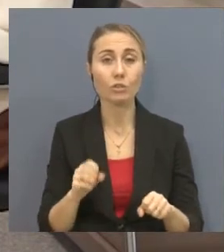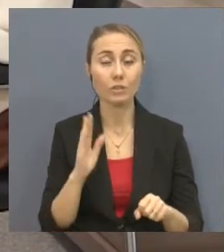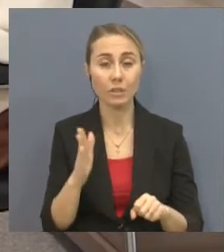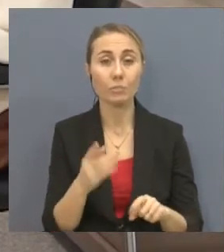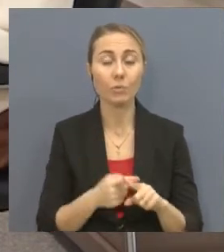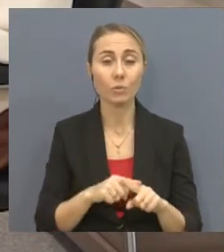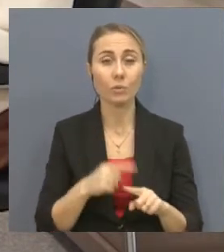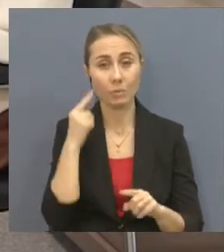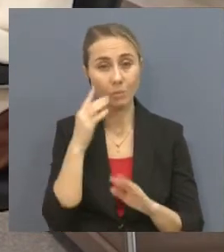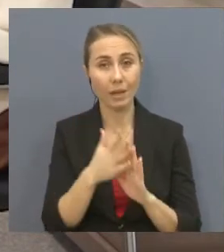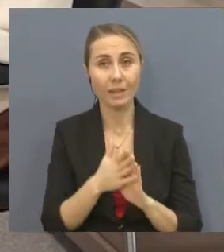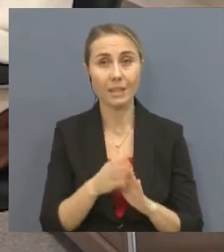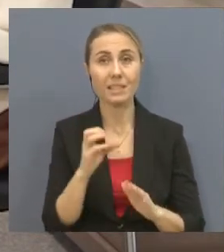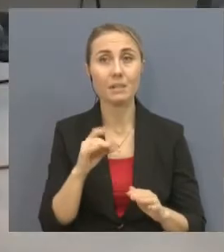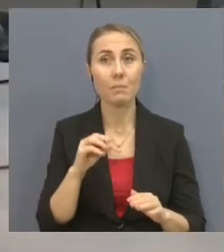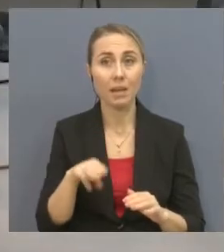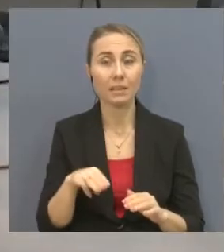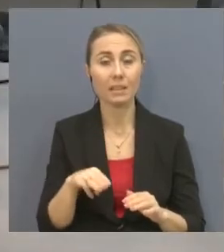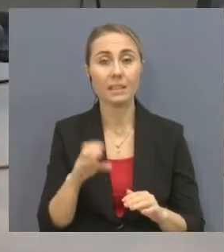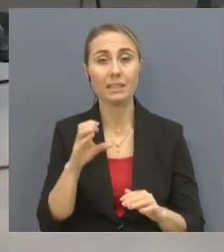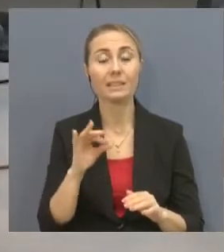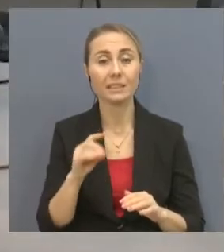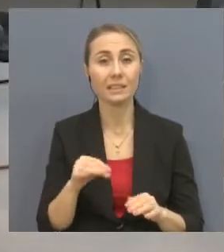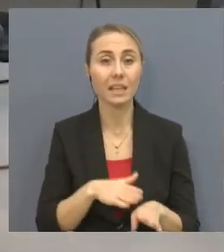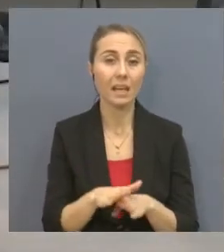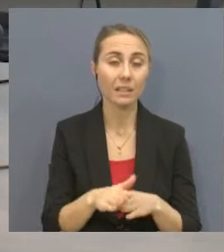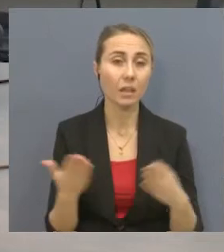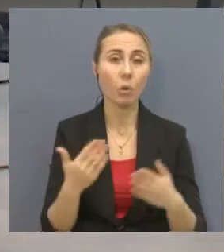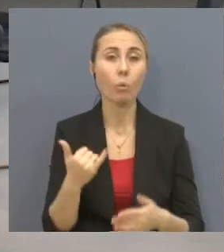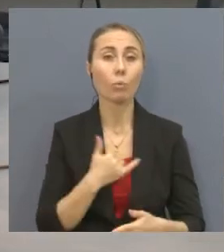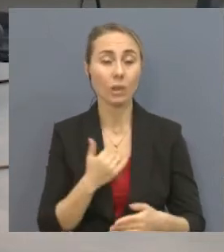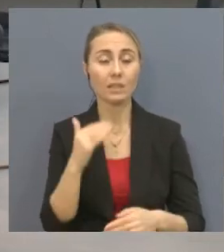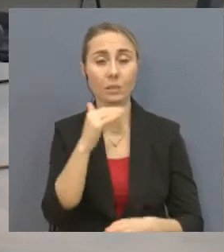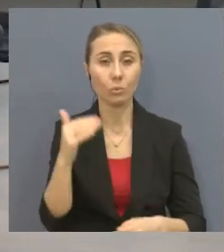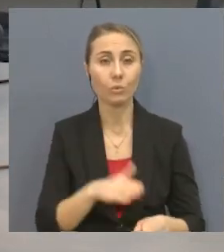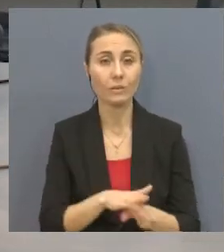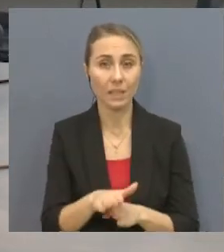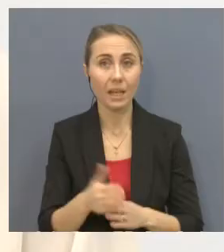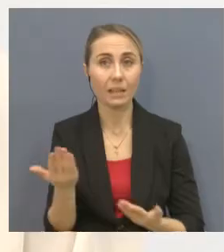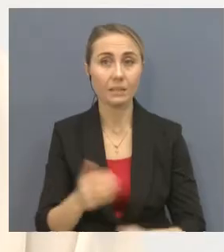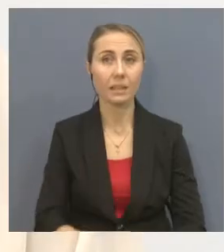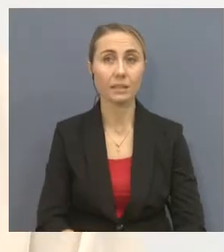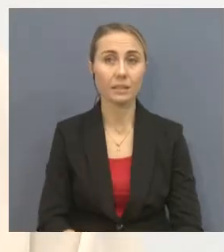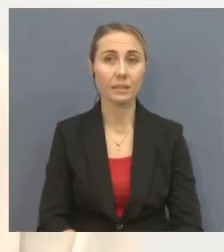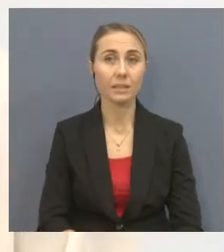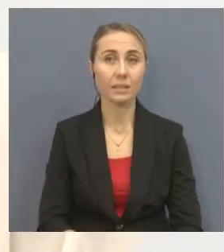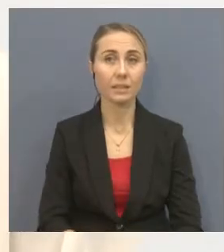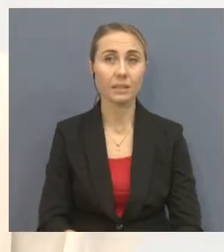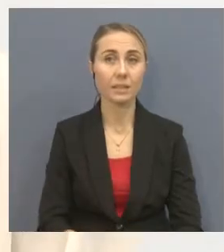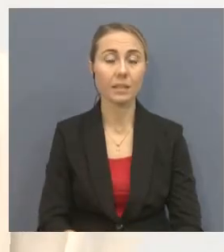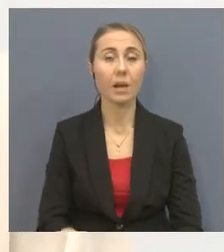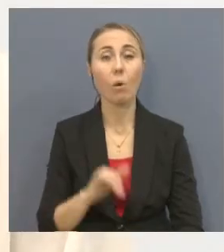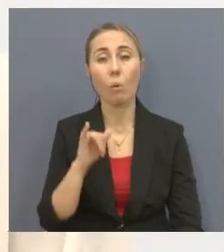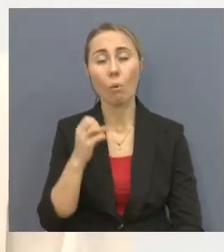smart city реализована и какой у нас там уровень реализации а вот этот вот умный